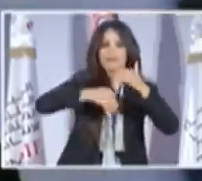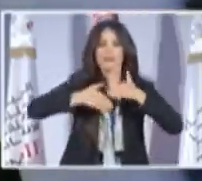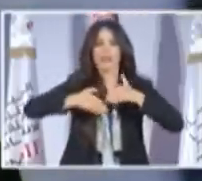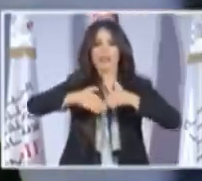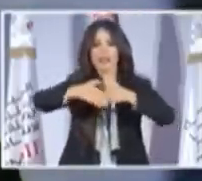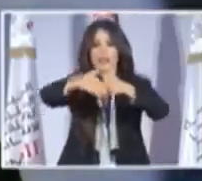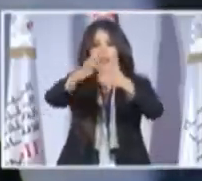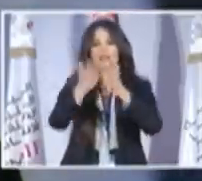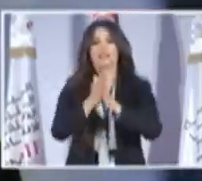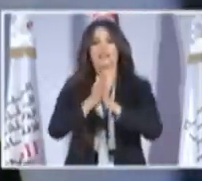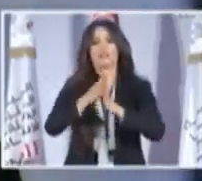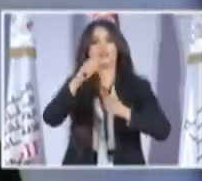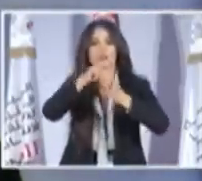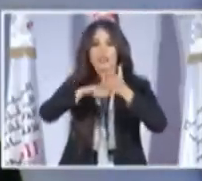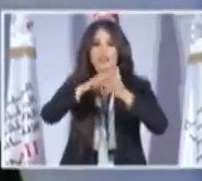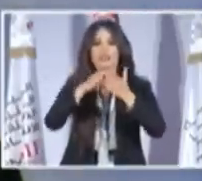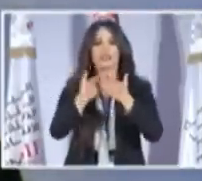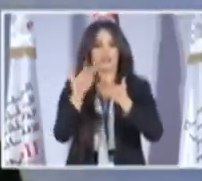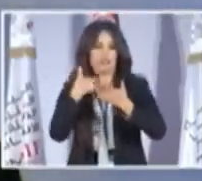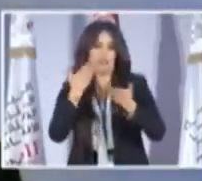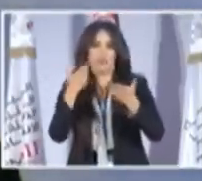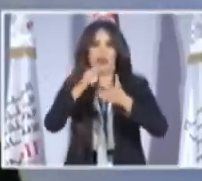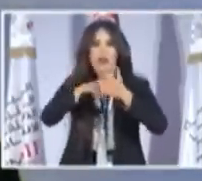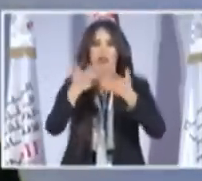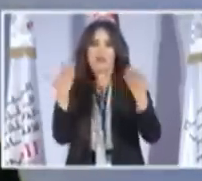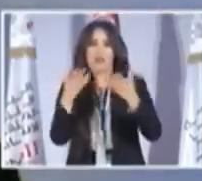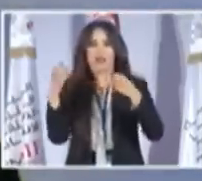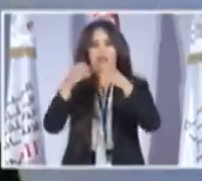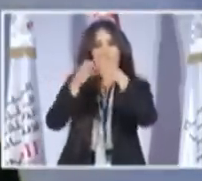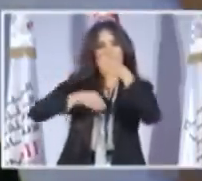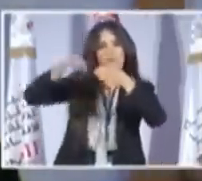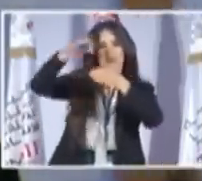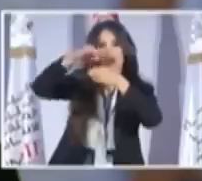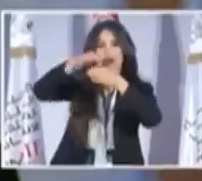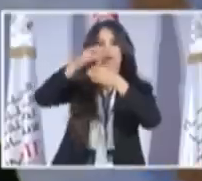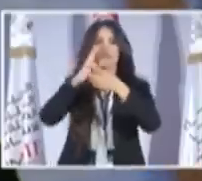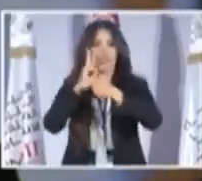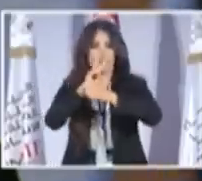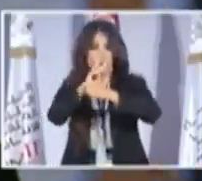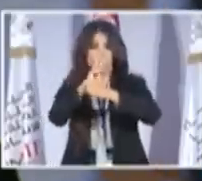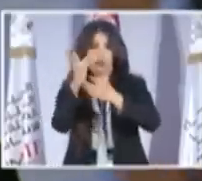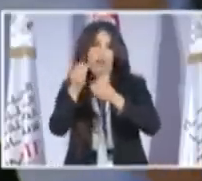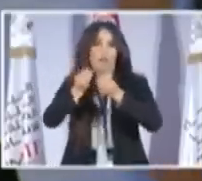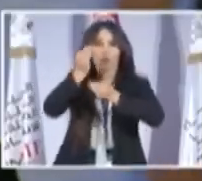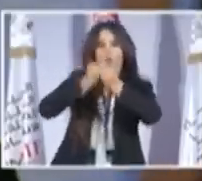المخالفات الهيئه المستقله للانتخابات او ايضا